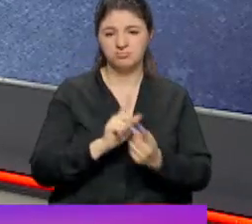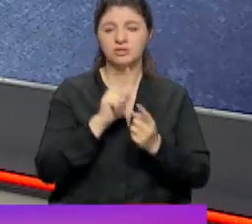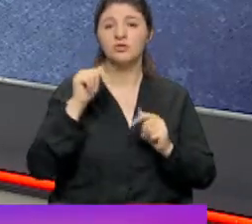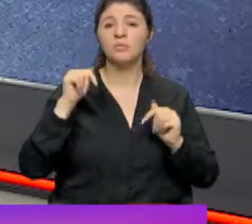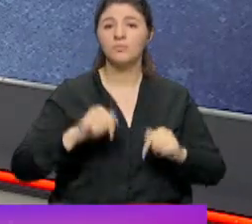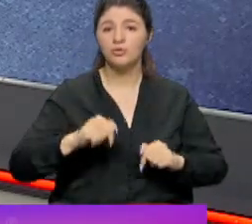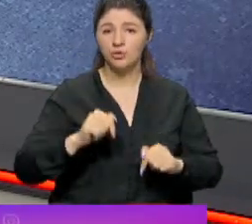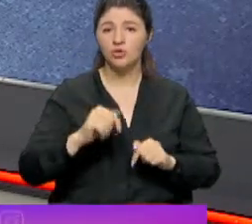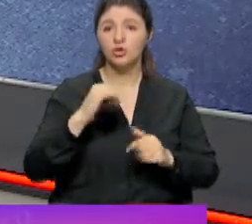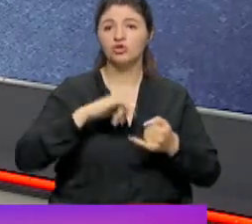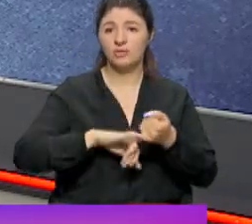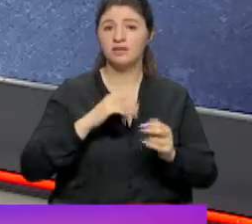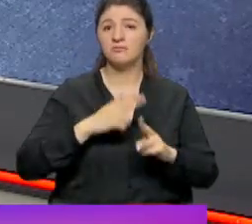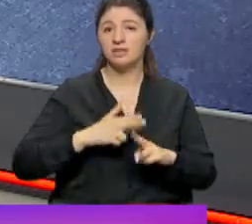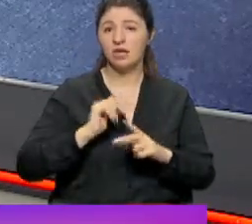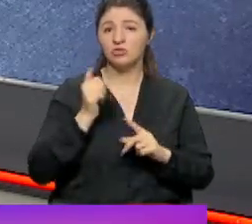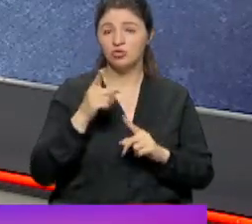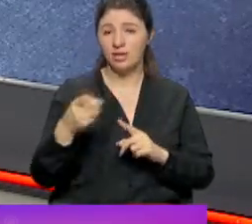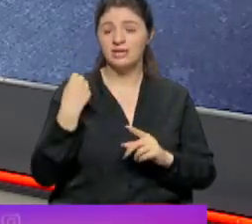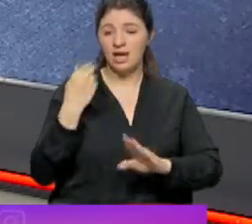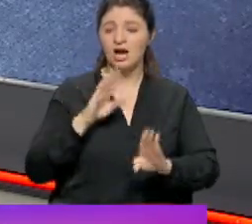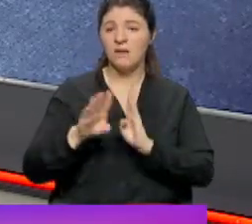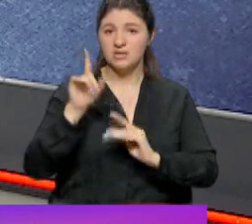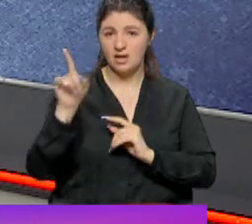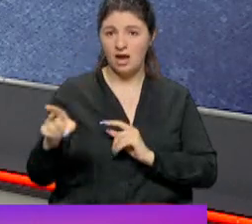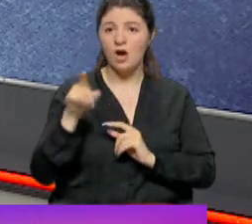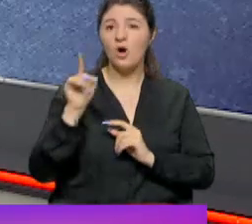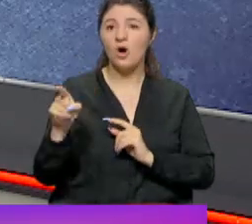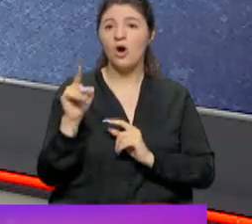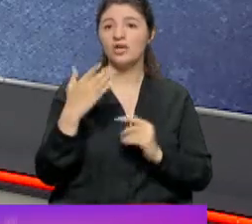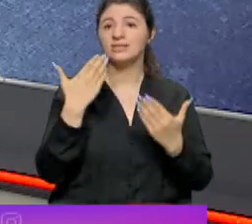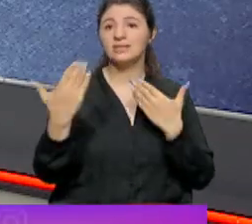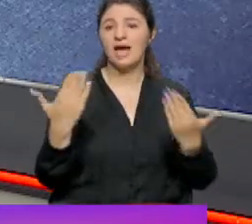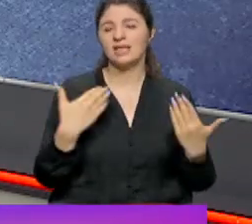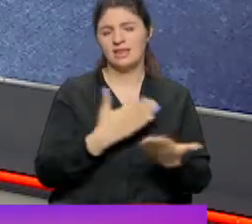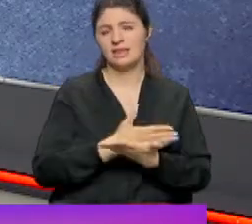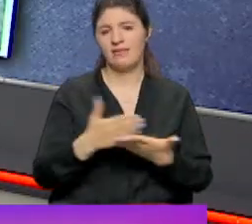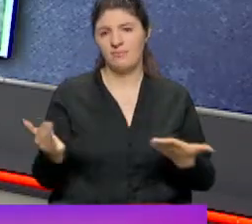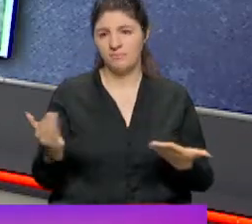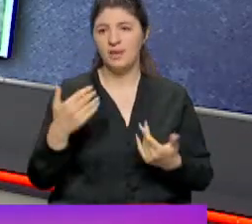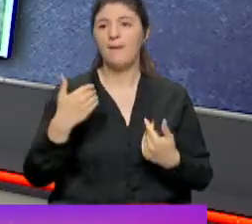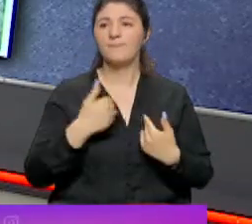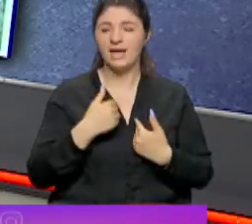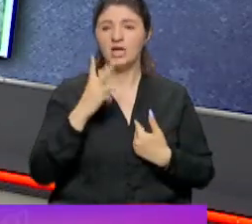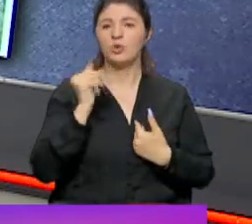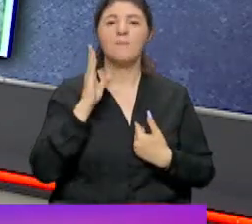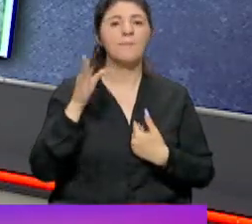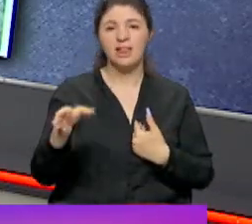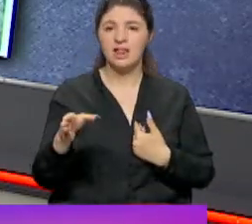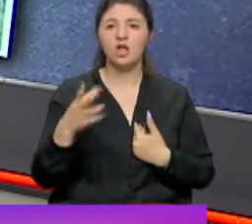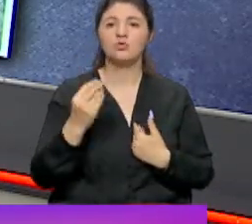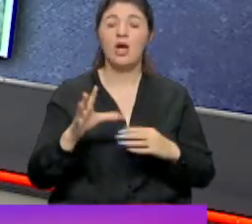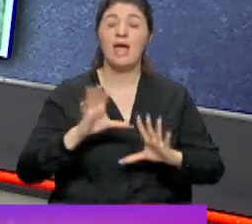bugün Cumartesi ve Pazar günleri de yenikapıda o sergi devam edecek ben iki gün